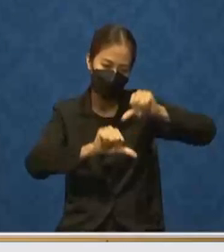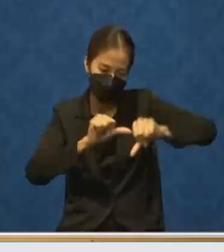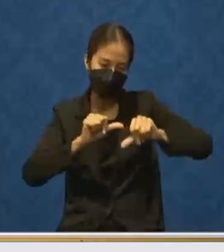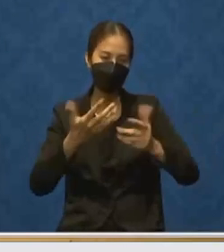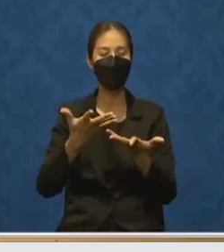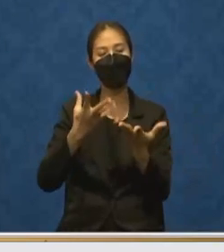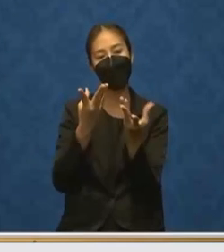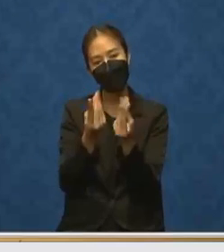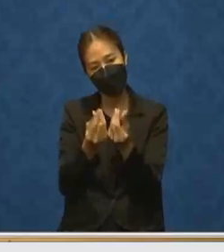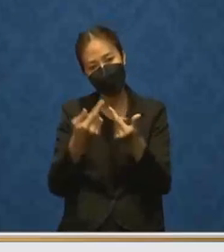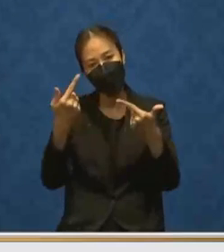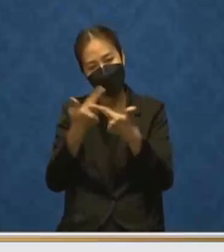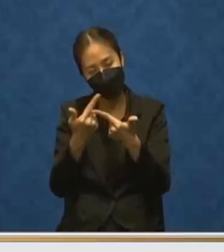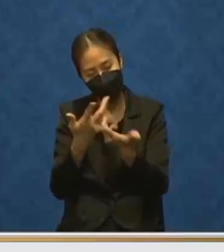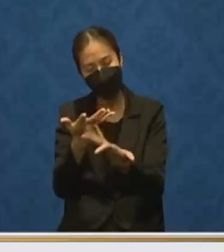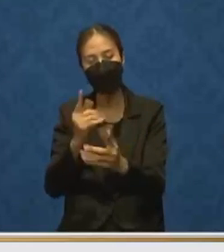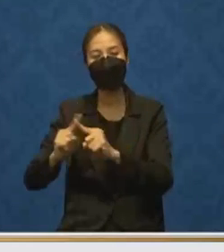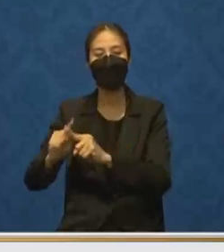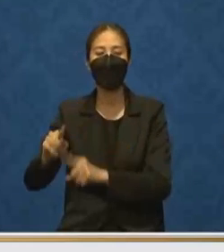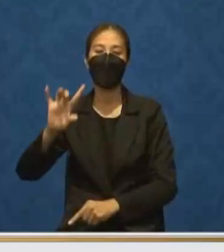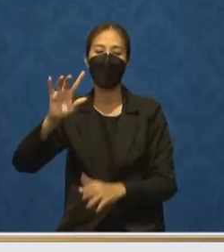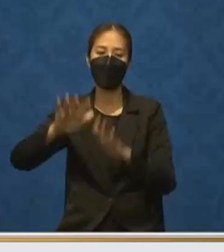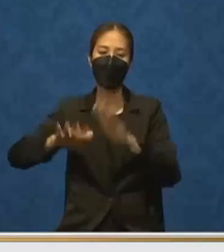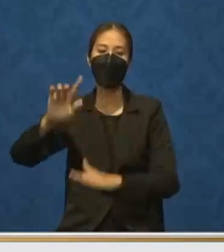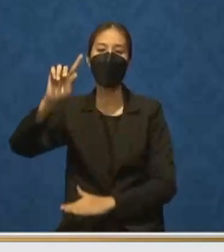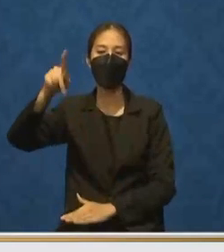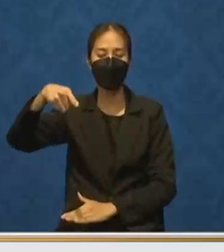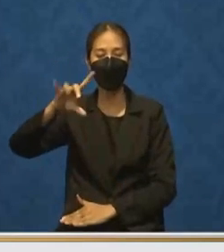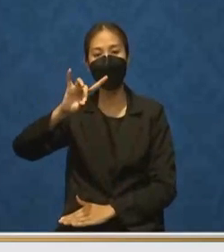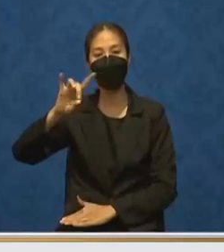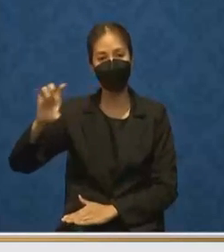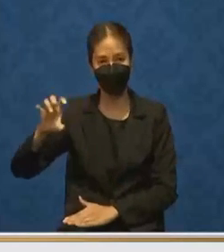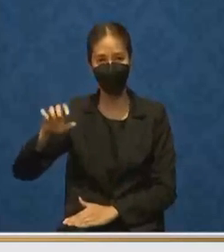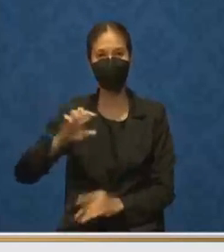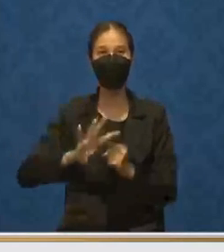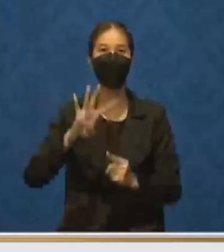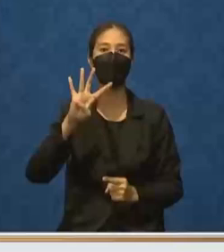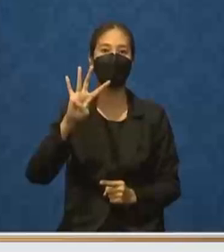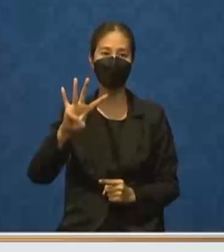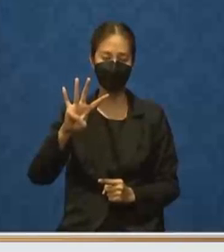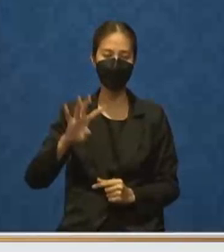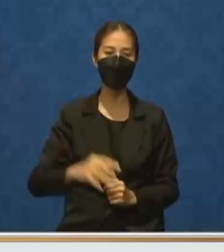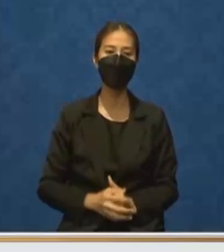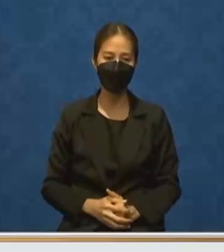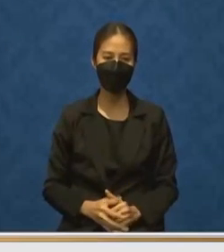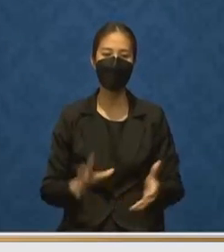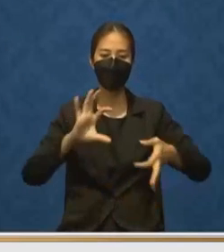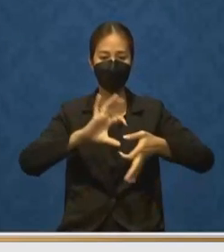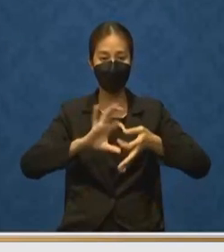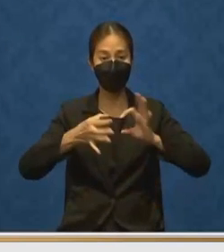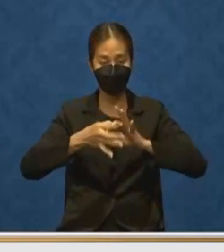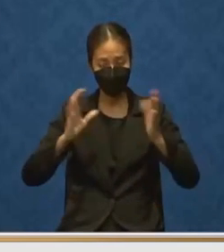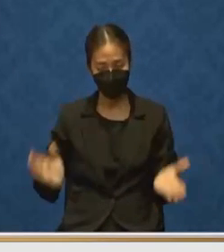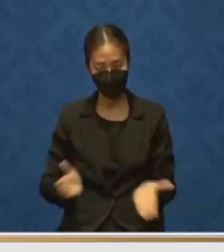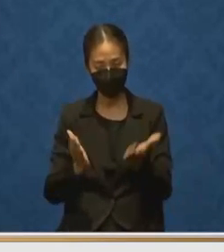ยีไม่น้อยกว่า 1,800 คน 4. การเสริมสร้างศักยภาพการกีฬางบประมาณ